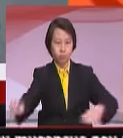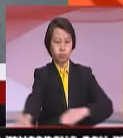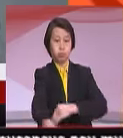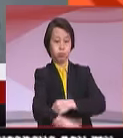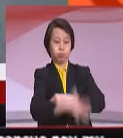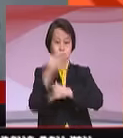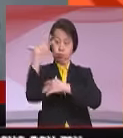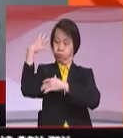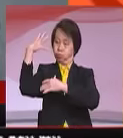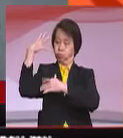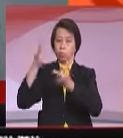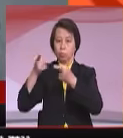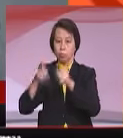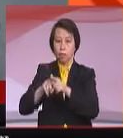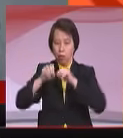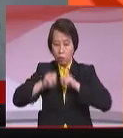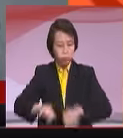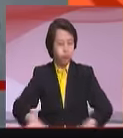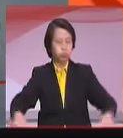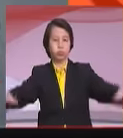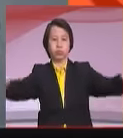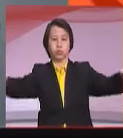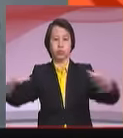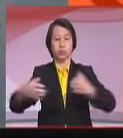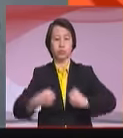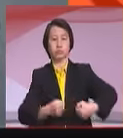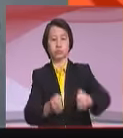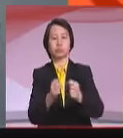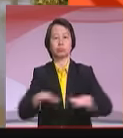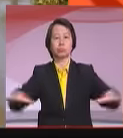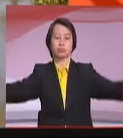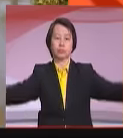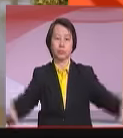besar menyebabkan berlaku limpahan air sungai.